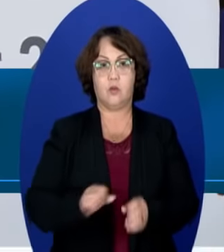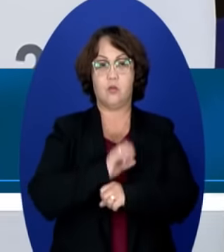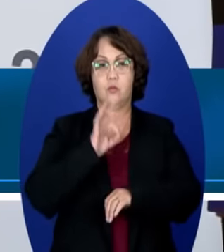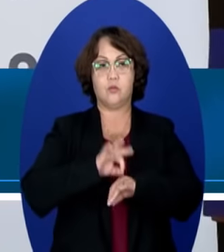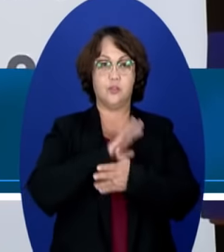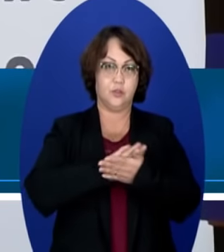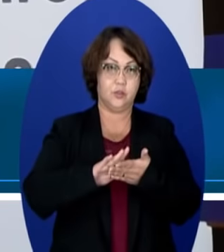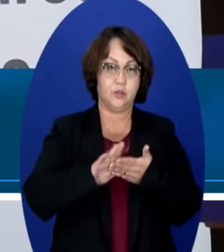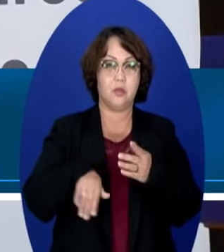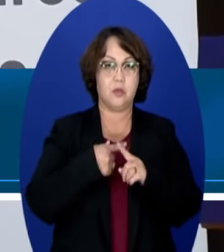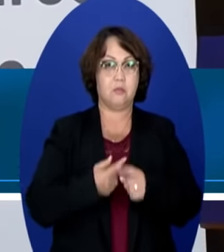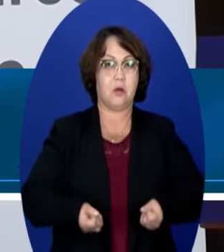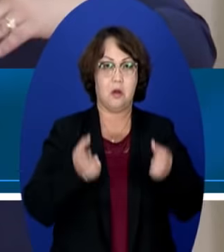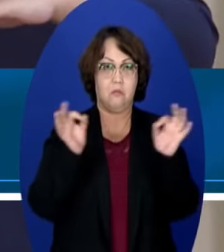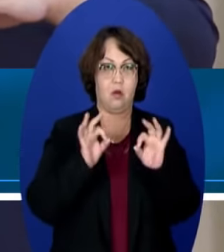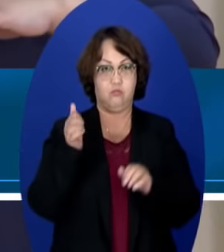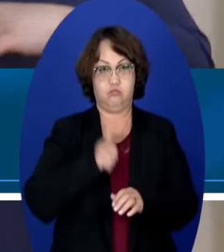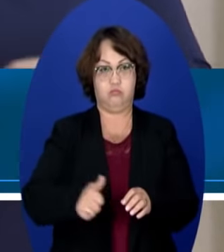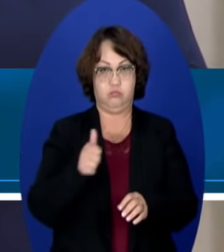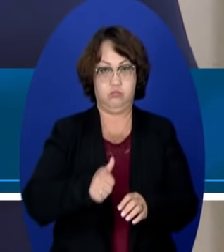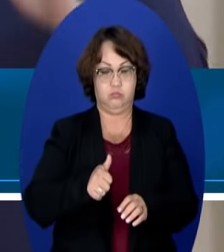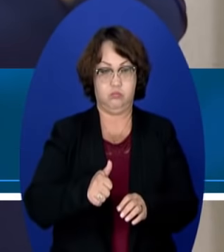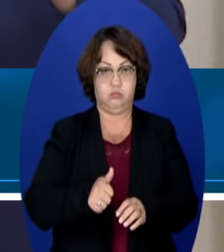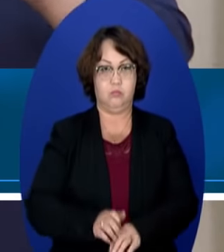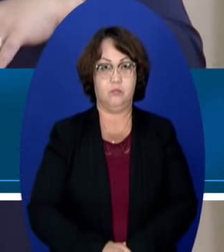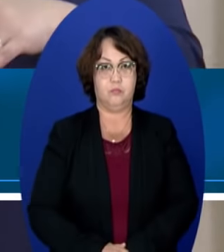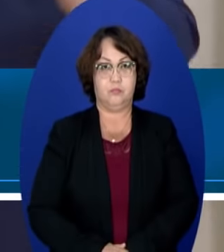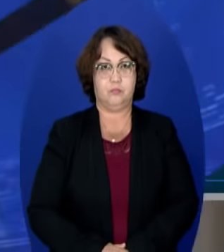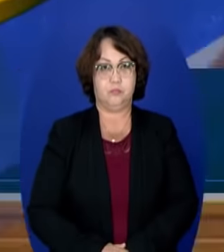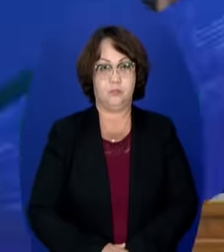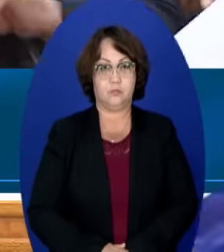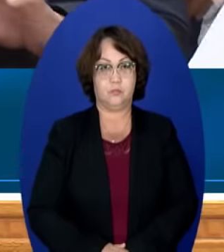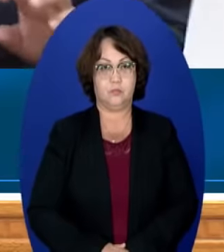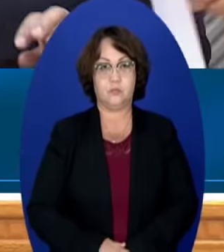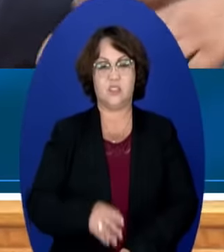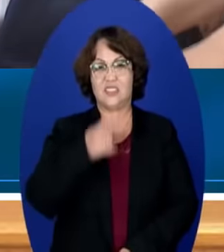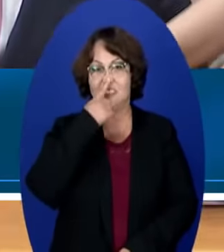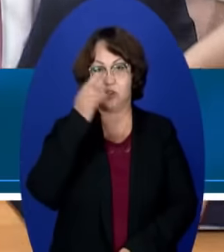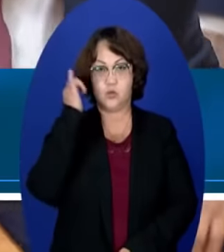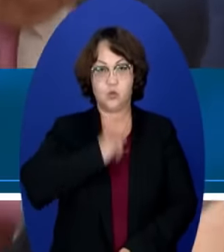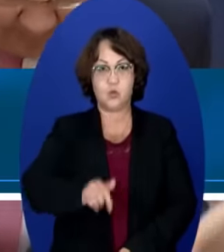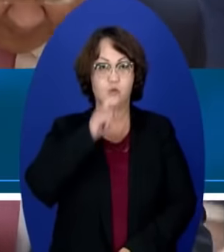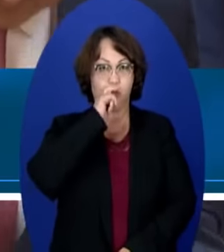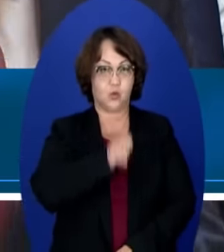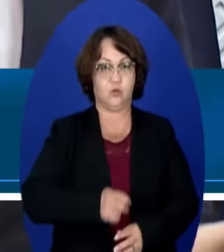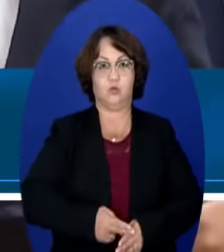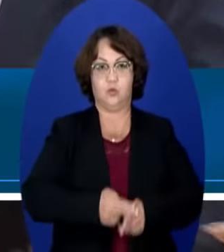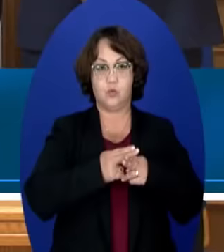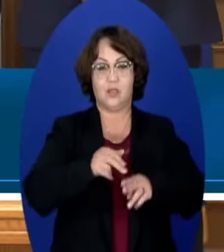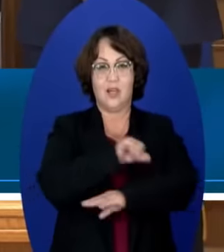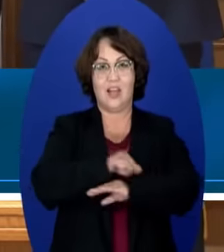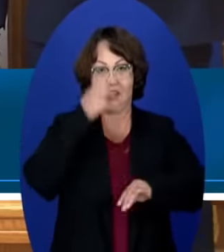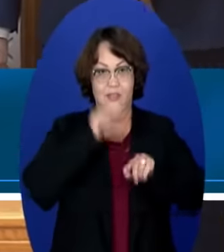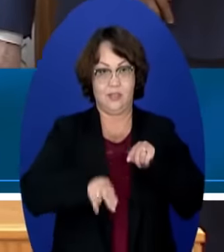Коронавирусны шин тохиолдол нэмж бүртгэгдээгүй. Одоо 66 хүн хяналт эмчилгээнд байна. Бүгд найрамдах хятад ард улсын буцалтгүй тусламжаар гайлийн